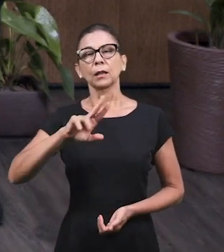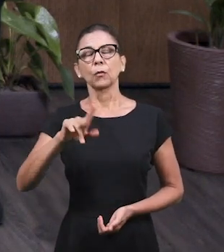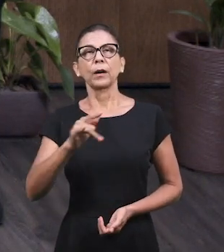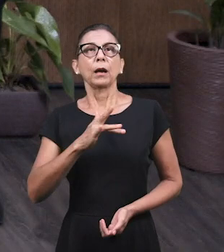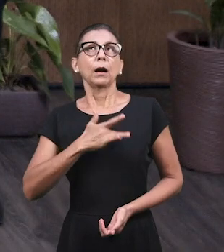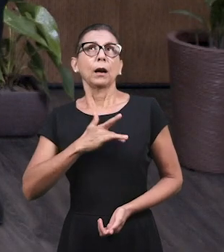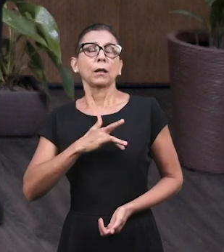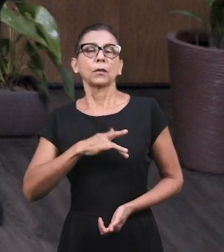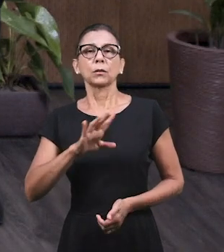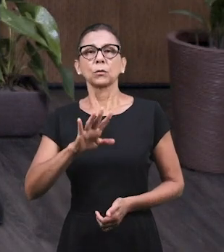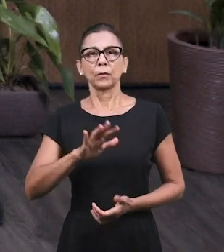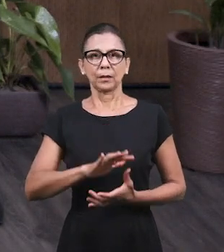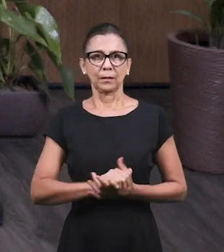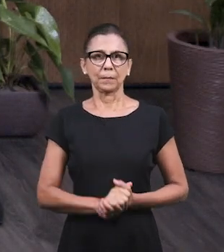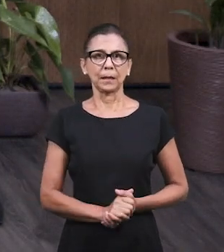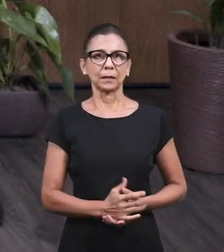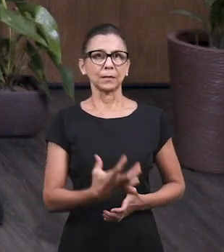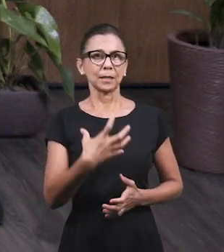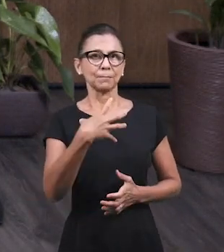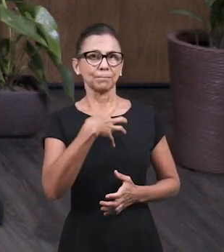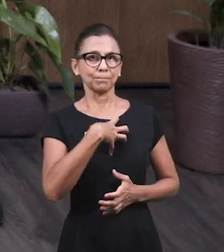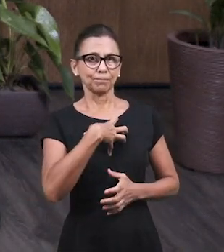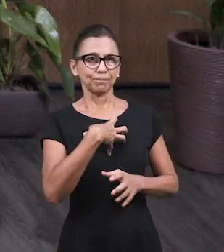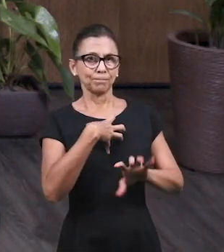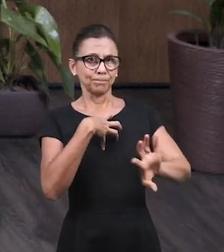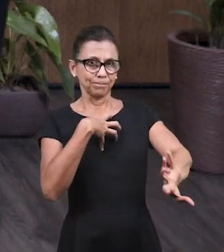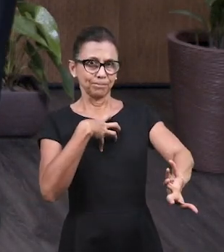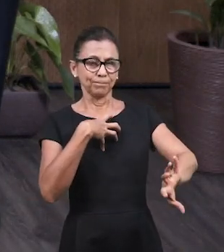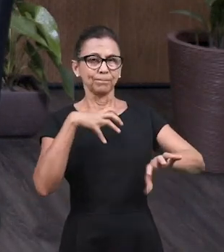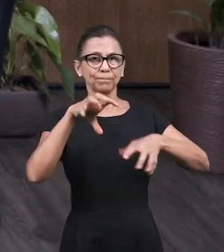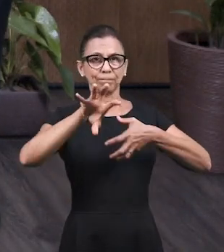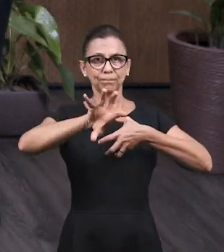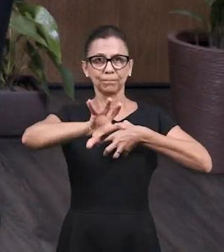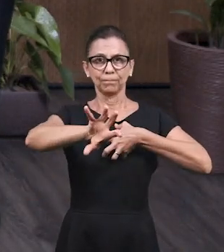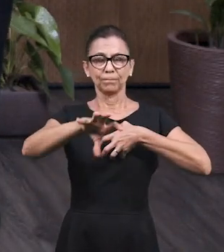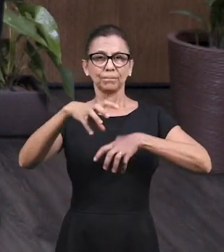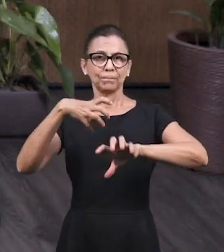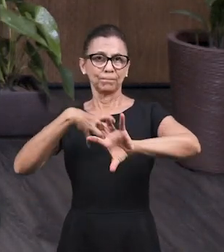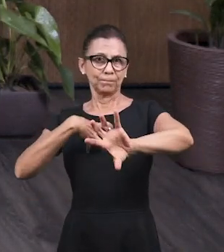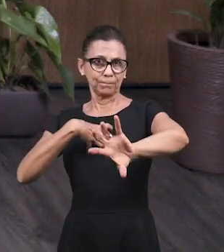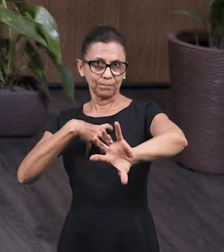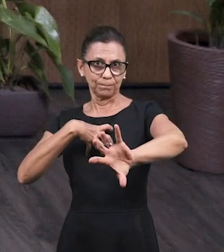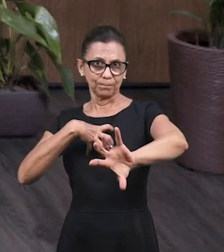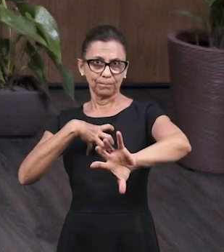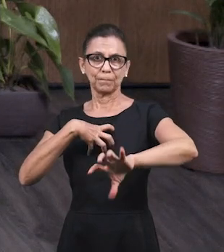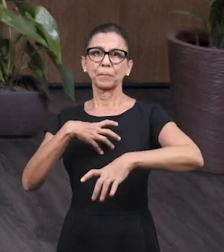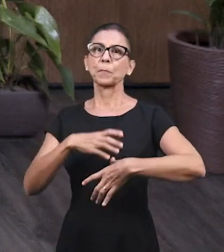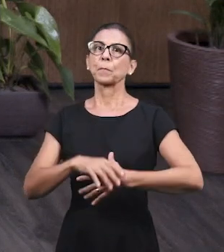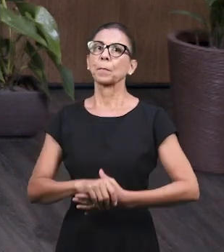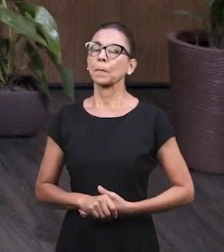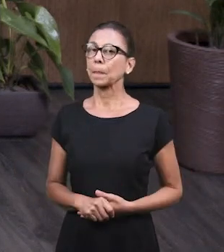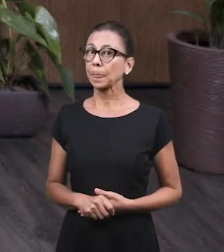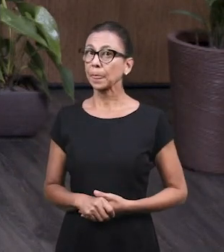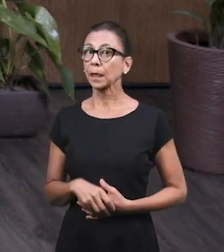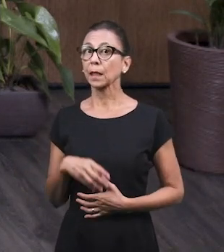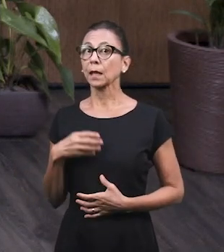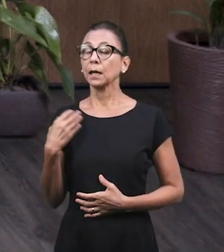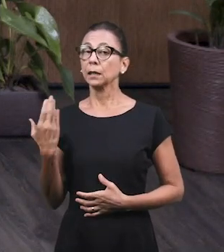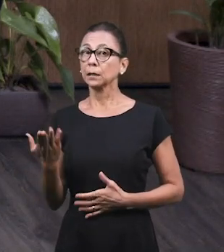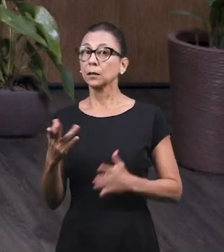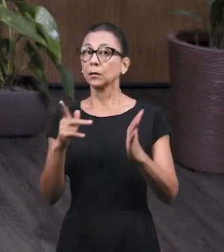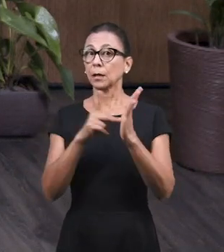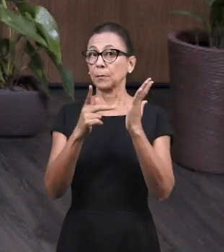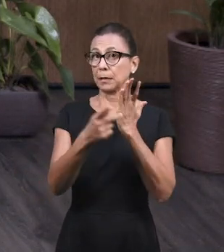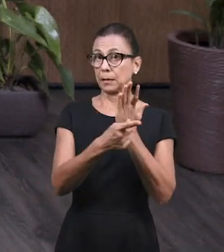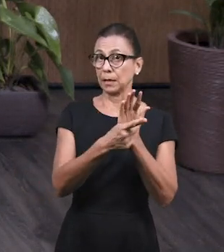Non. Compassion veut dire la douleur de l'autre dans votre cœur. On prend la douleur pour soi-même. Et c'est cela